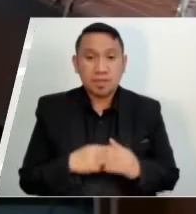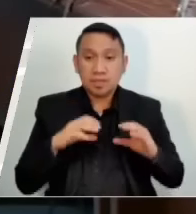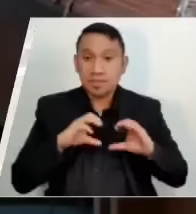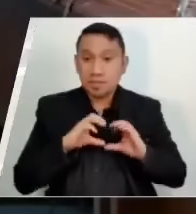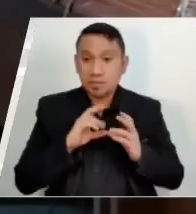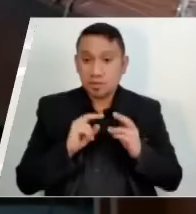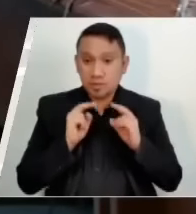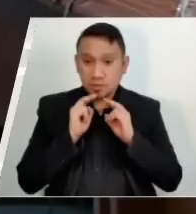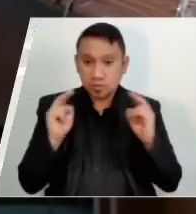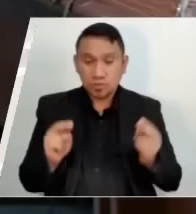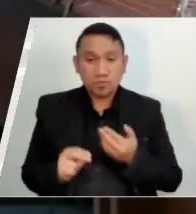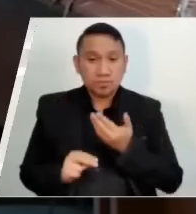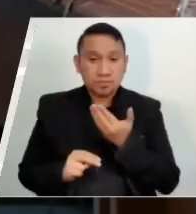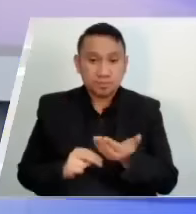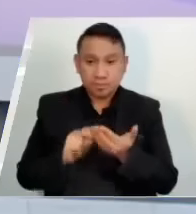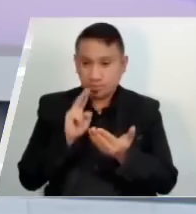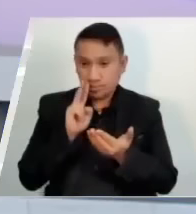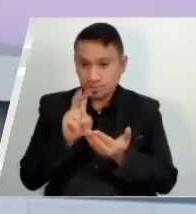ang inyong saksi.